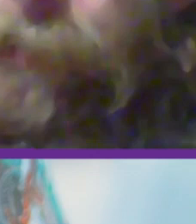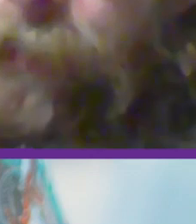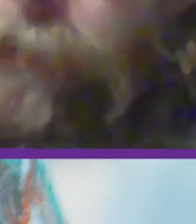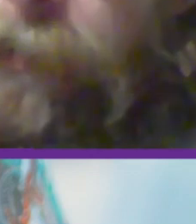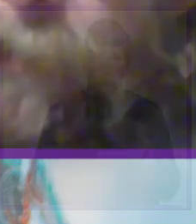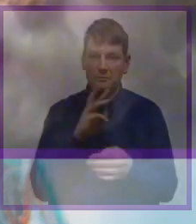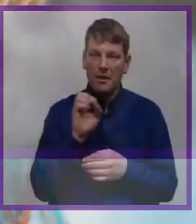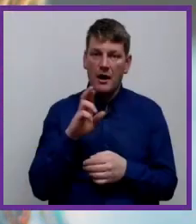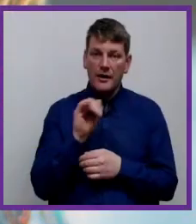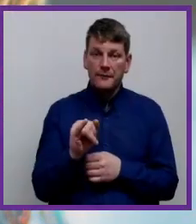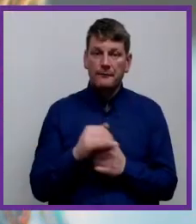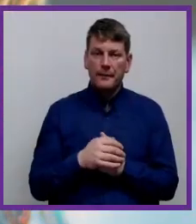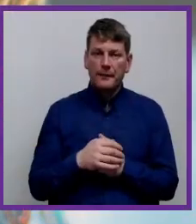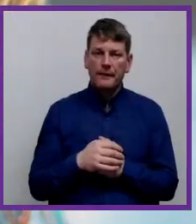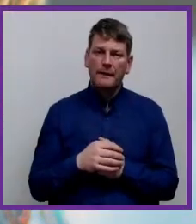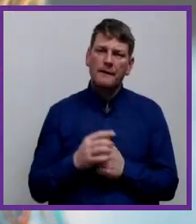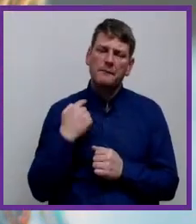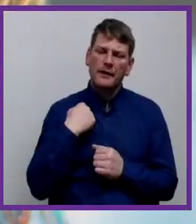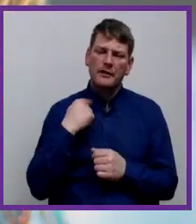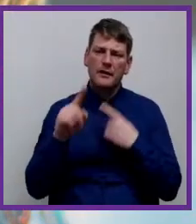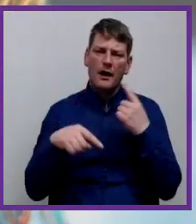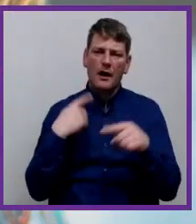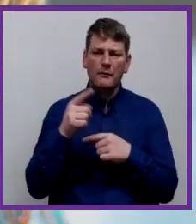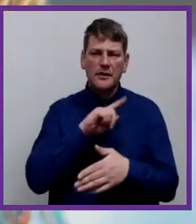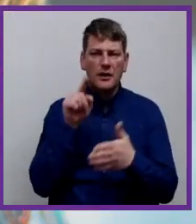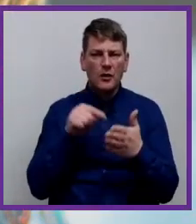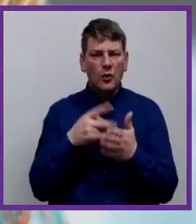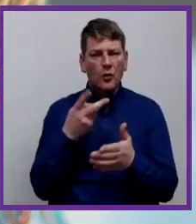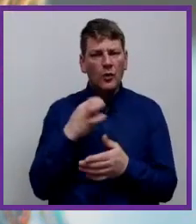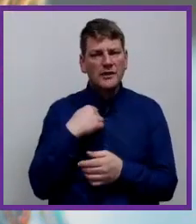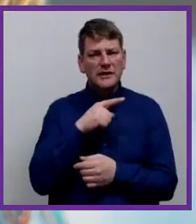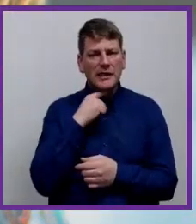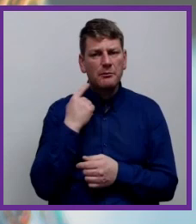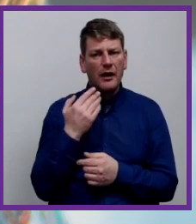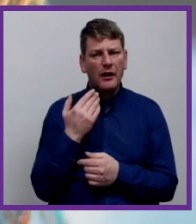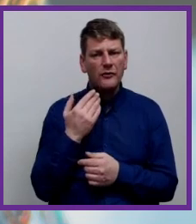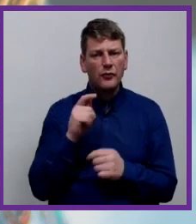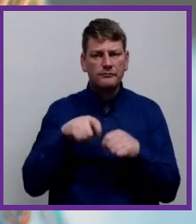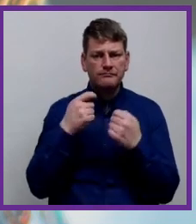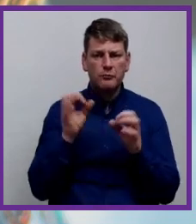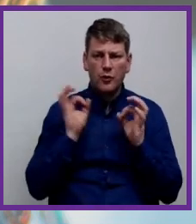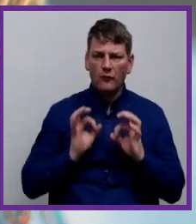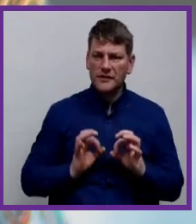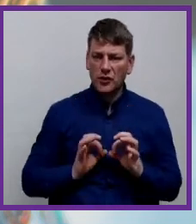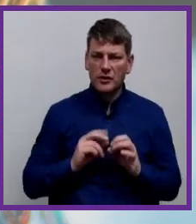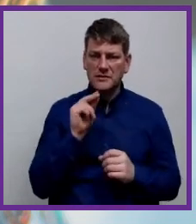Paldies, Māri. Man nākamais jautājums, ko varbūt gribētu adresēt profesoram